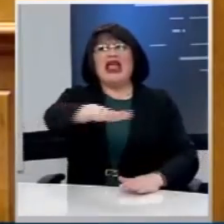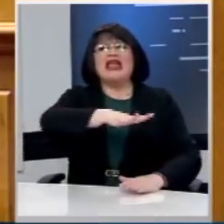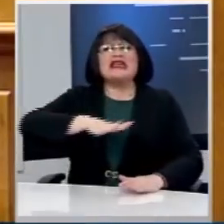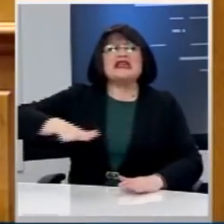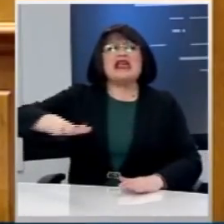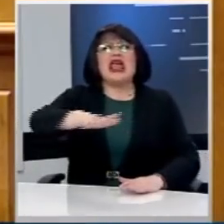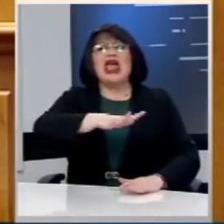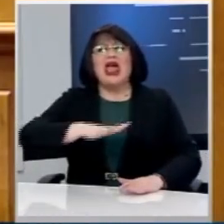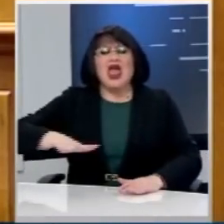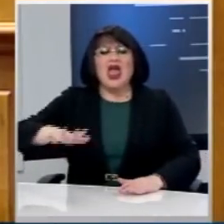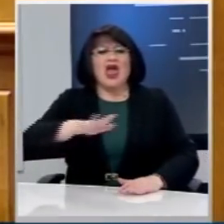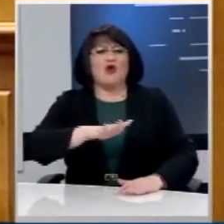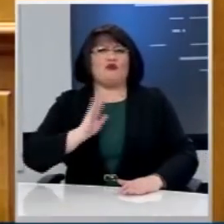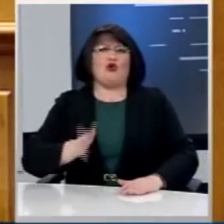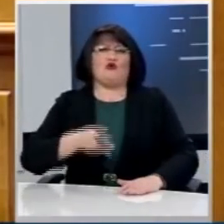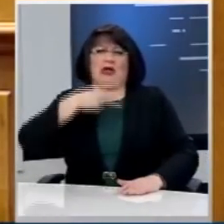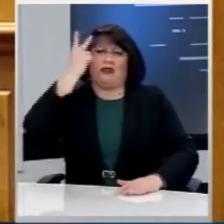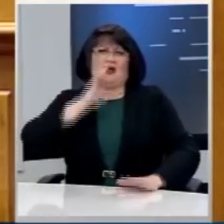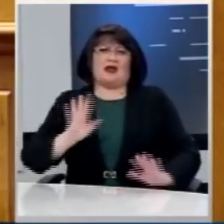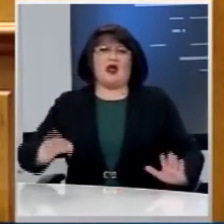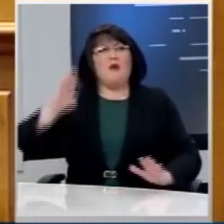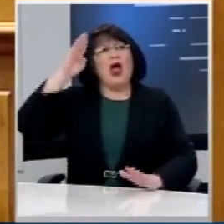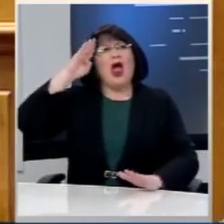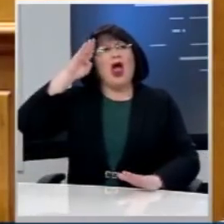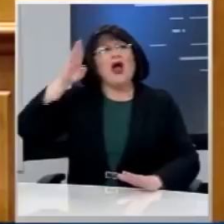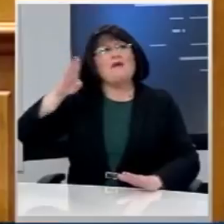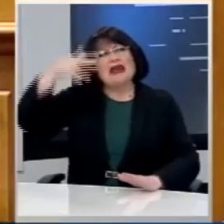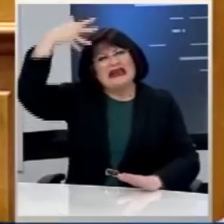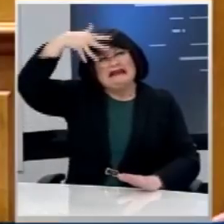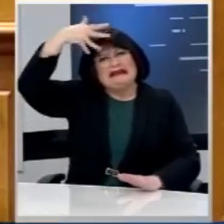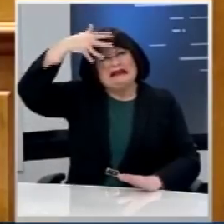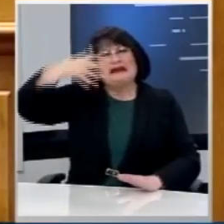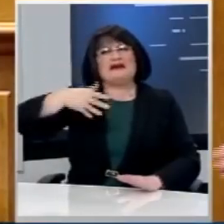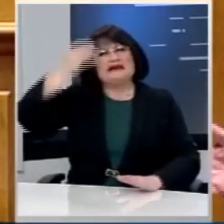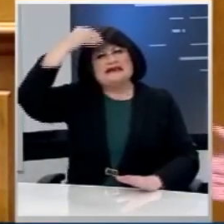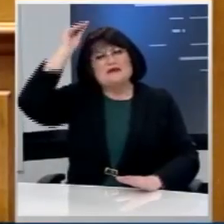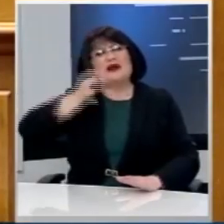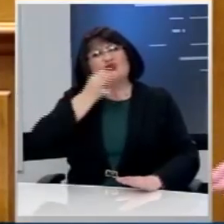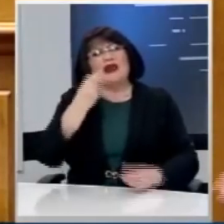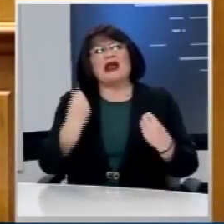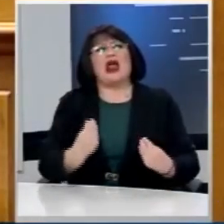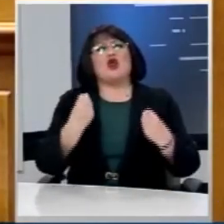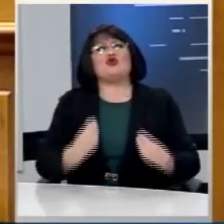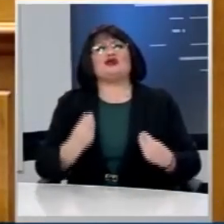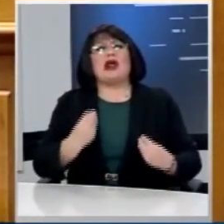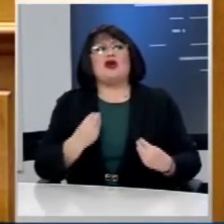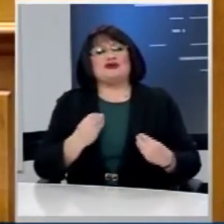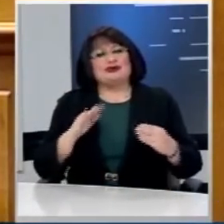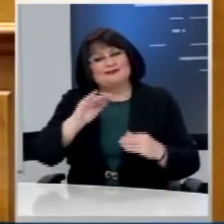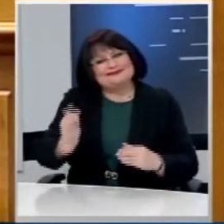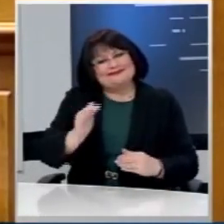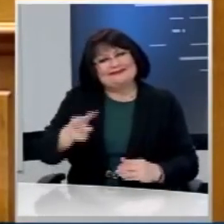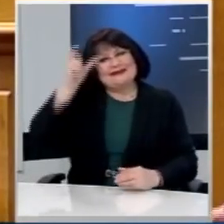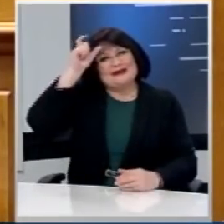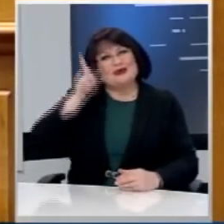ενιαίο επιχειρησιακό χώρο? Η ΗΠΑ και ο διαβολικό καλός Τραμπ του κυρίου Τσίπρα δεν είναι που δεν θέλει να τα χαλάσει με την Τουρκία